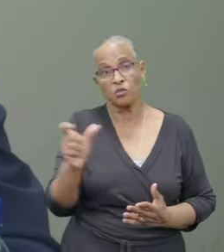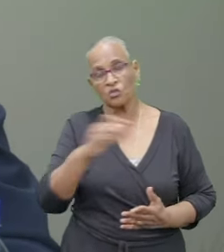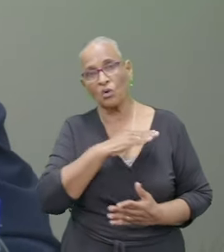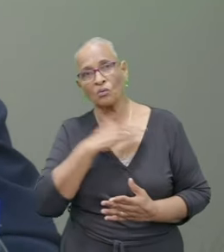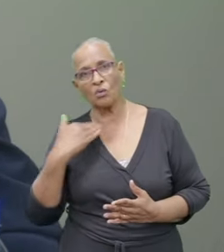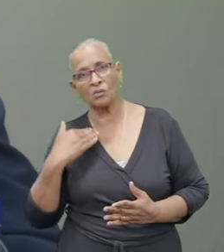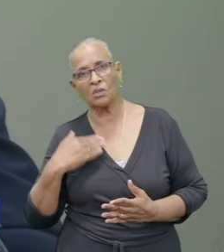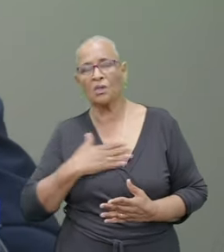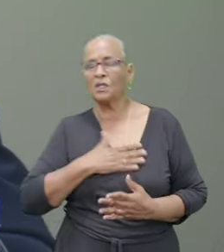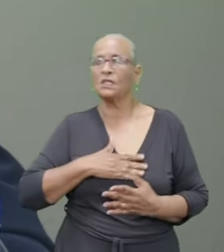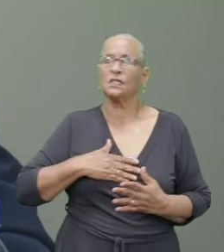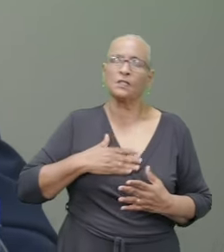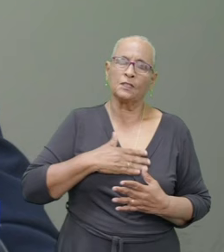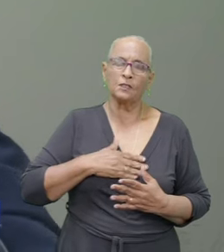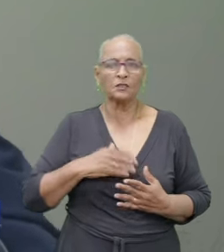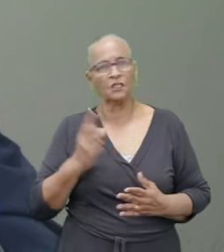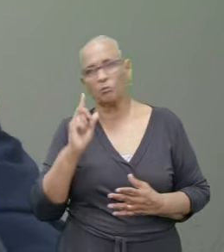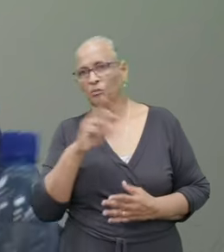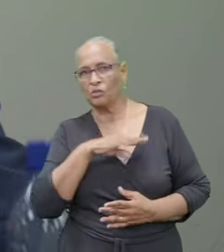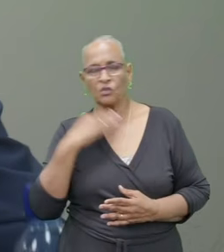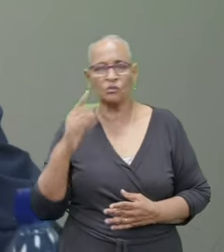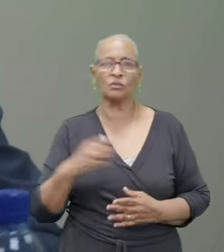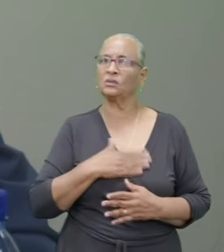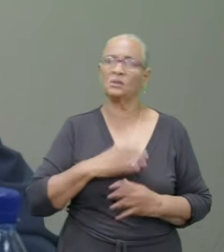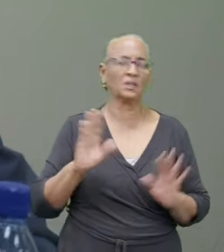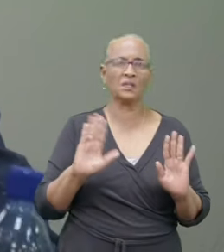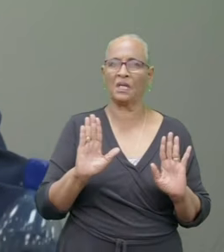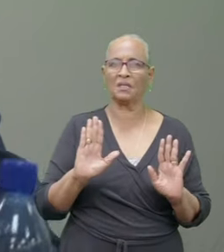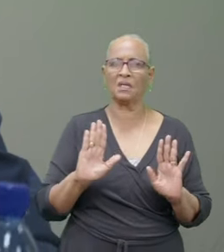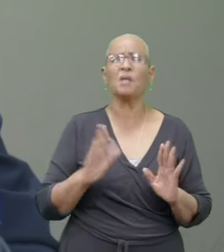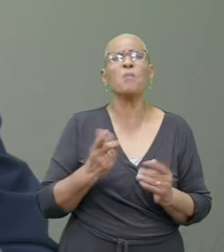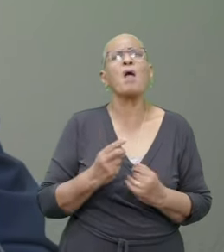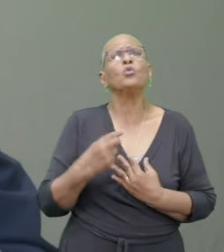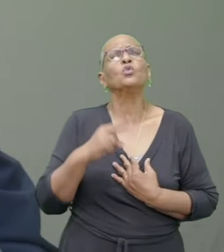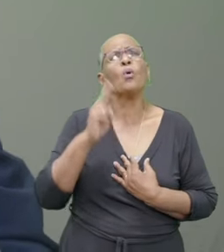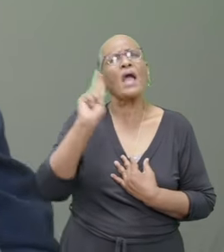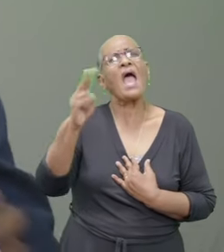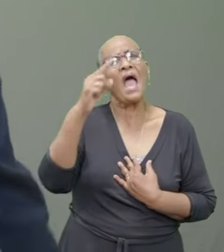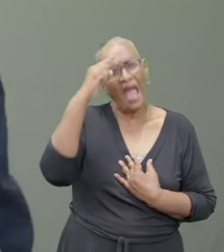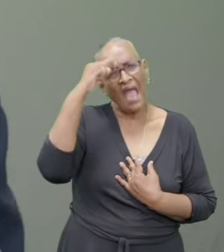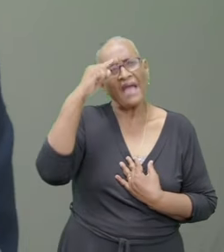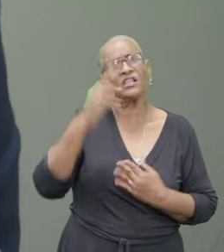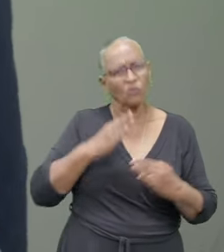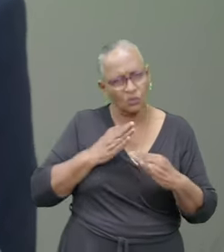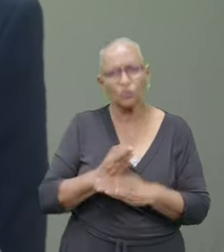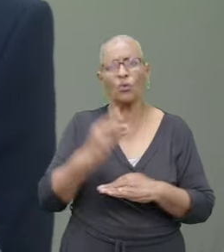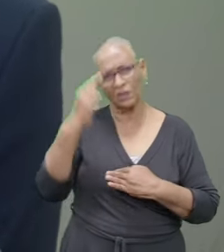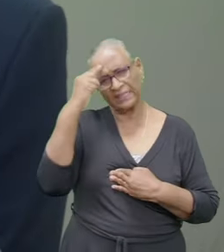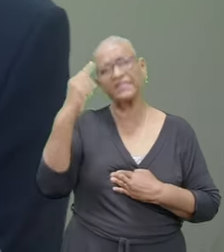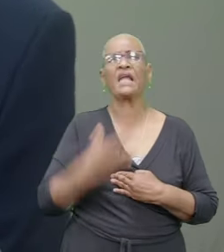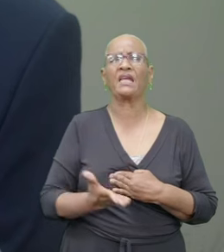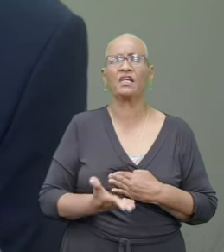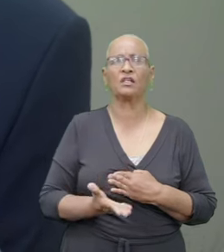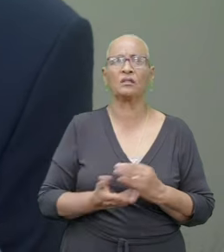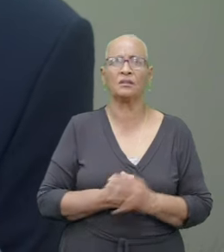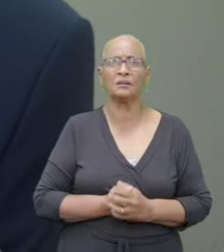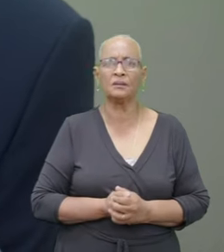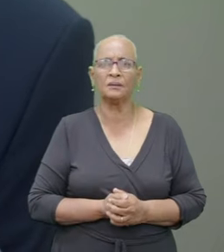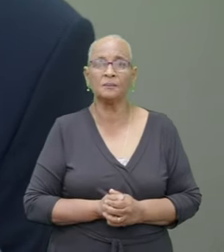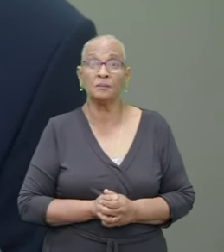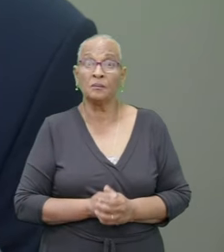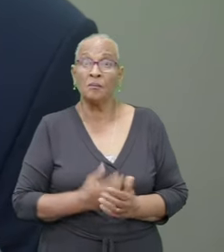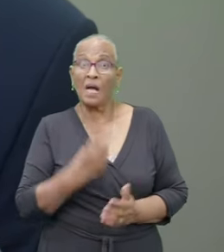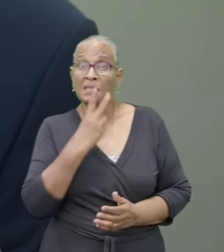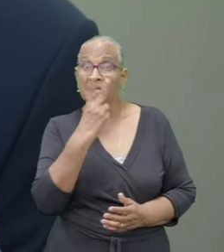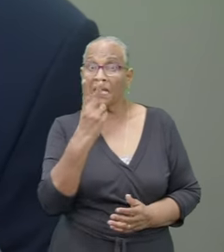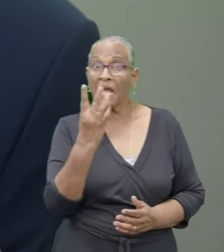we daar een hele media aandacht aan moeten geven. Maar we moeten ook rationeel kijken. Er zijn trends die we volgen. Als je kijkt naar het